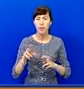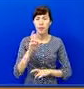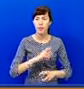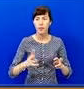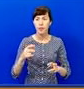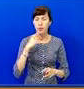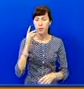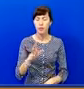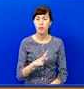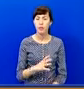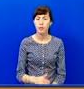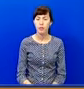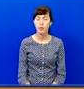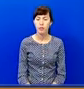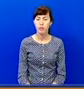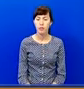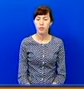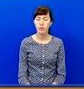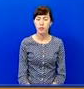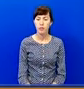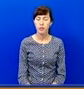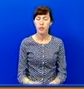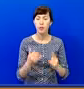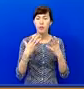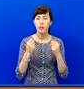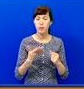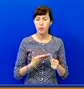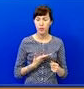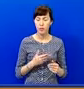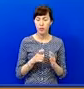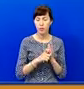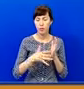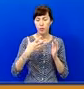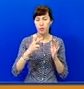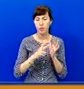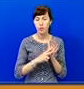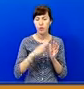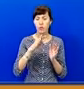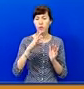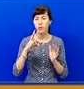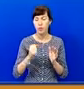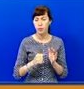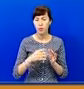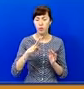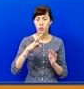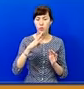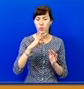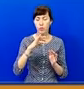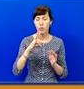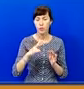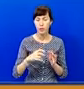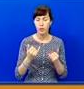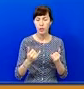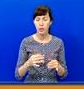айтты. Осыған байланысты, қазіргі таңда бізге 758 мың тонна керек болатын болса, соның 400 мың тонна дай ғана қазіргі